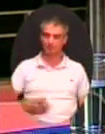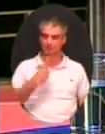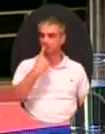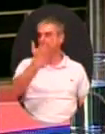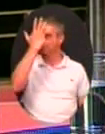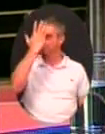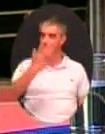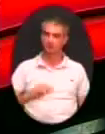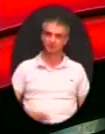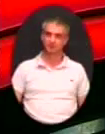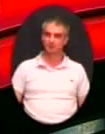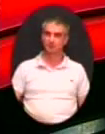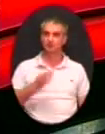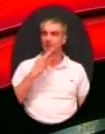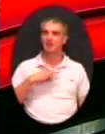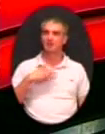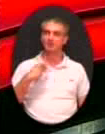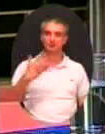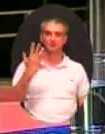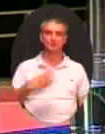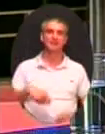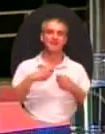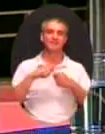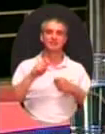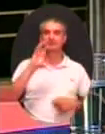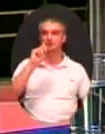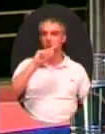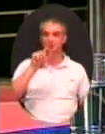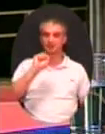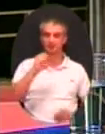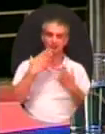חבר הכנסת... שיהיה לה בריאות. חבר הכנסת מוזס, תודה רבה לך. תודה רבה, כל פעם.